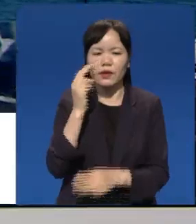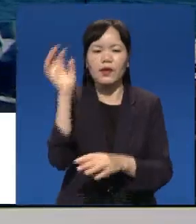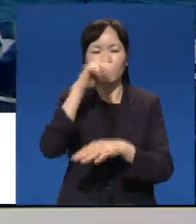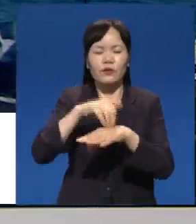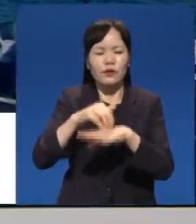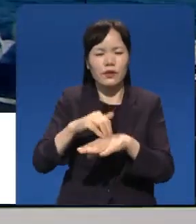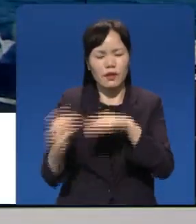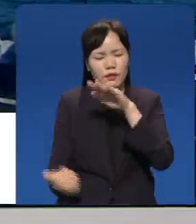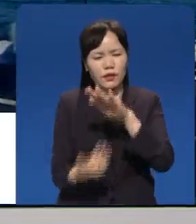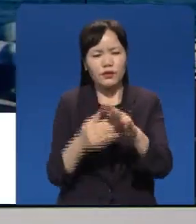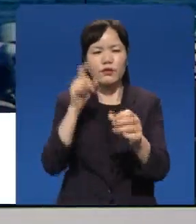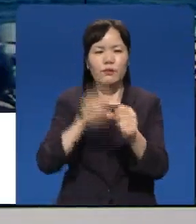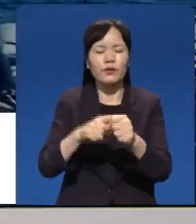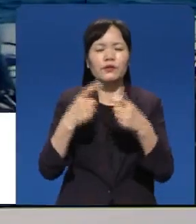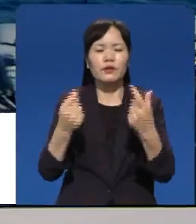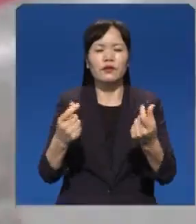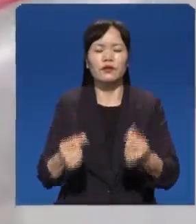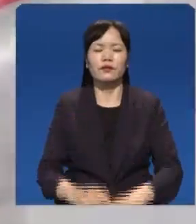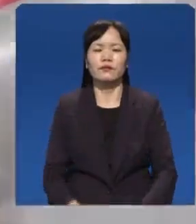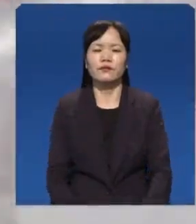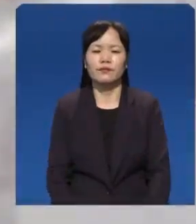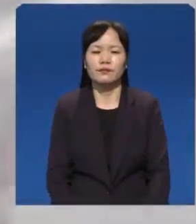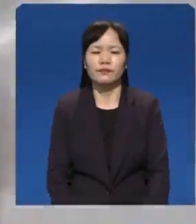제기됩니다. 갈태웅 기자입니다.